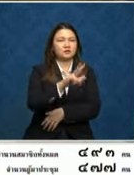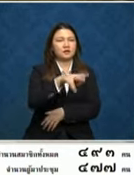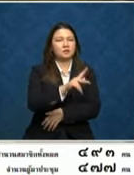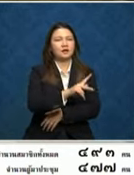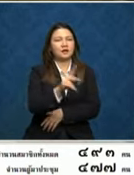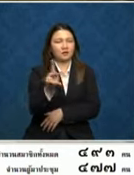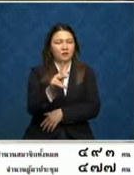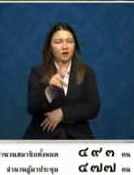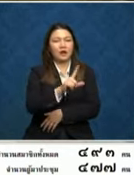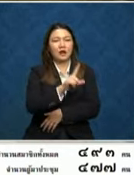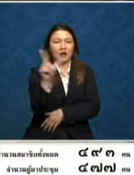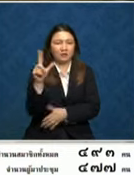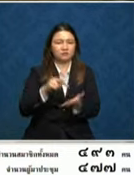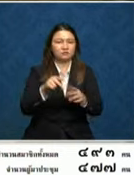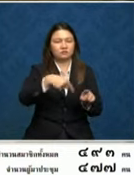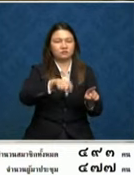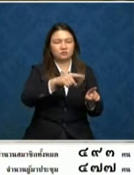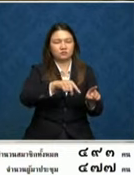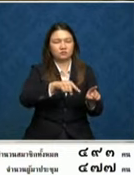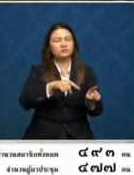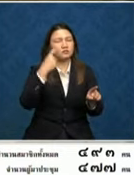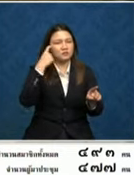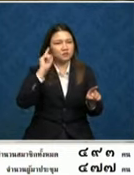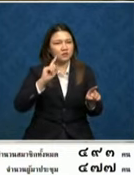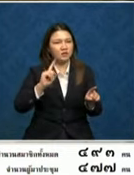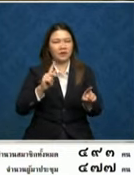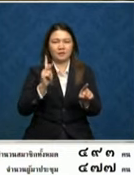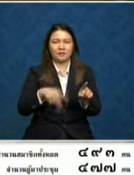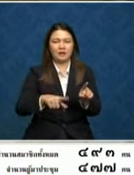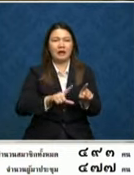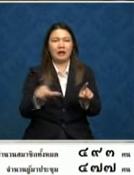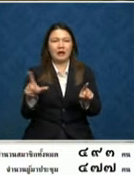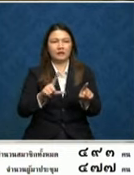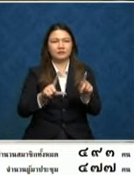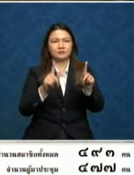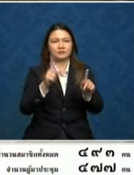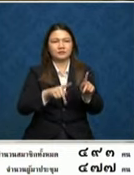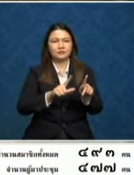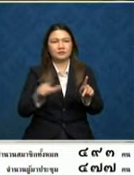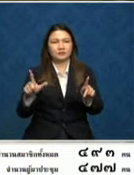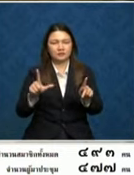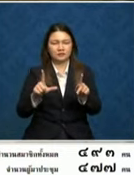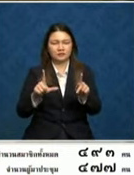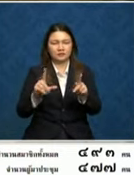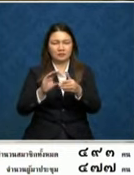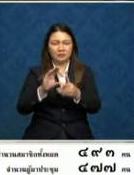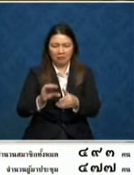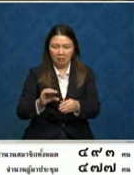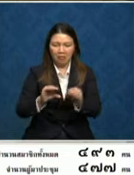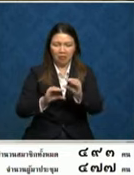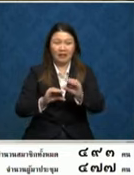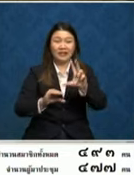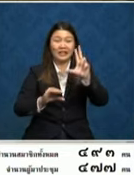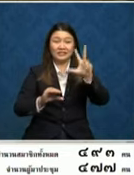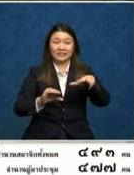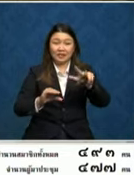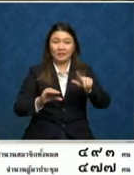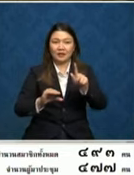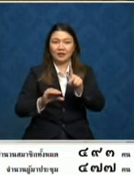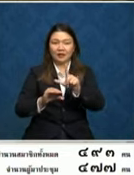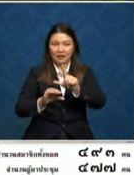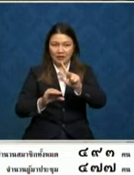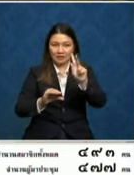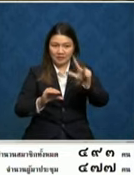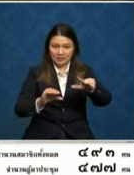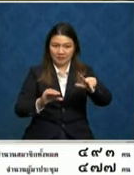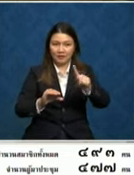กรรมนะครับเหลืออีก 1,000 กว่าล้านมันไม่พอท่านประธานครับอันนี้อยากเพิ่ม